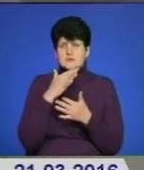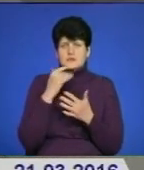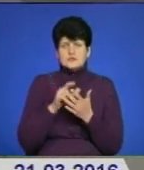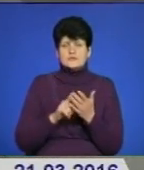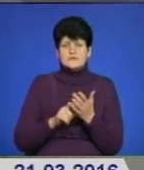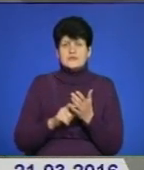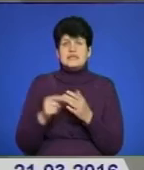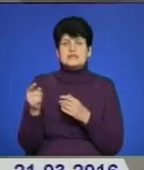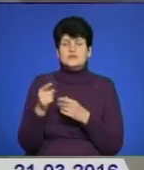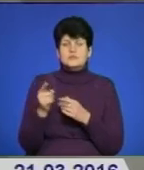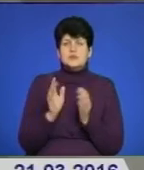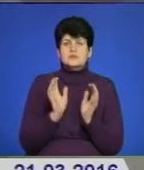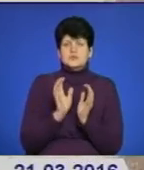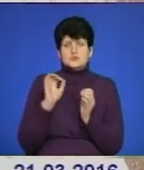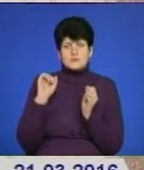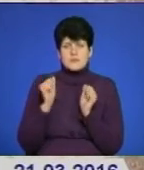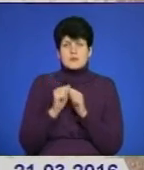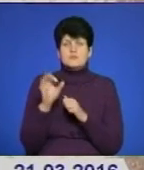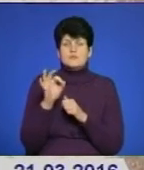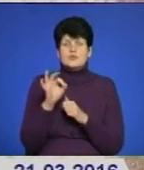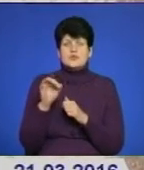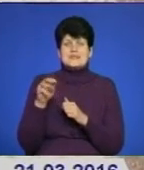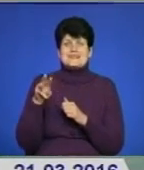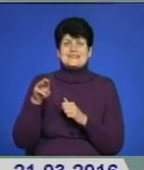На Тернопіллі бережуть пам'ять про Тимотея